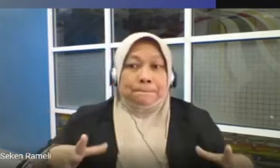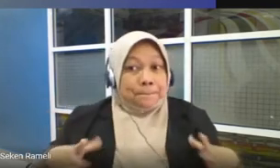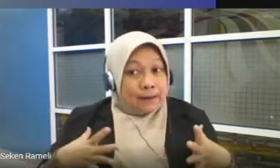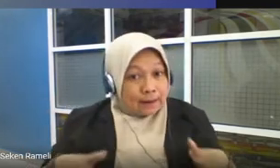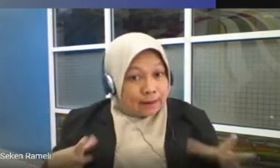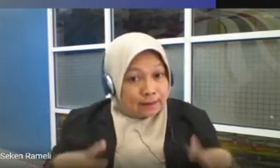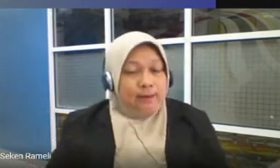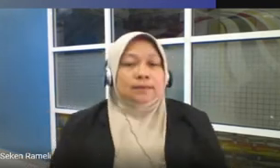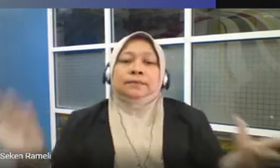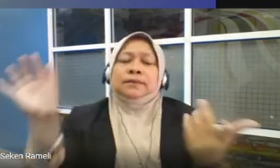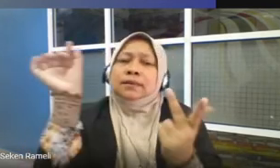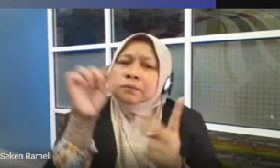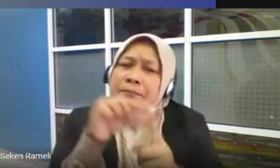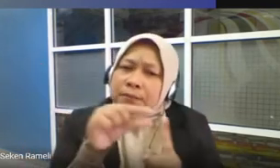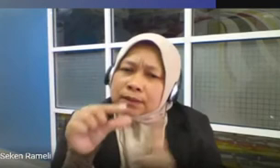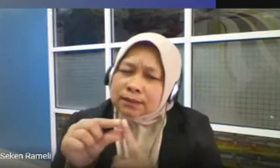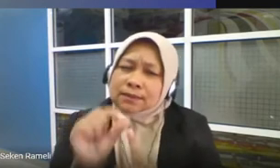mungkin, pemilihan